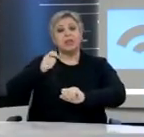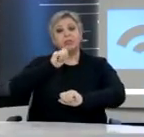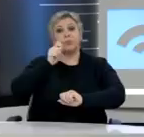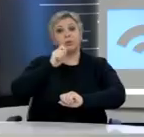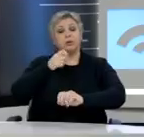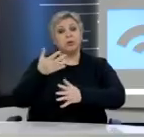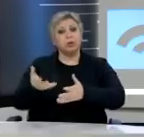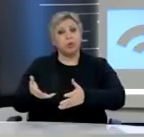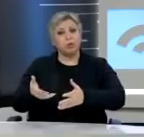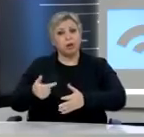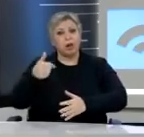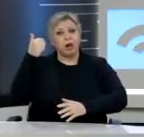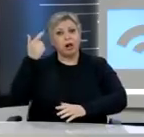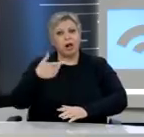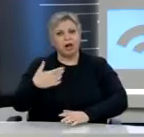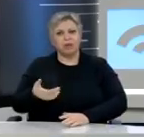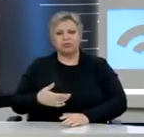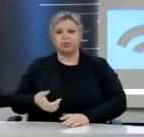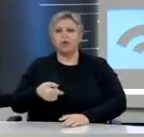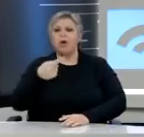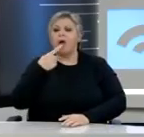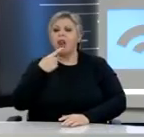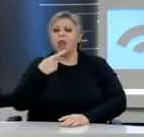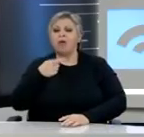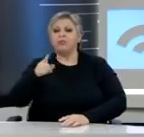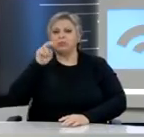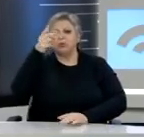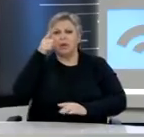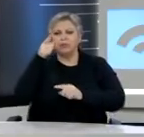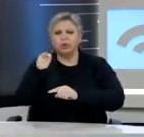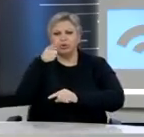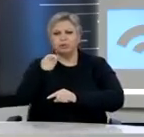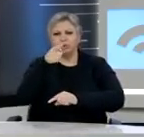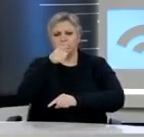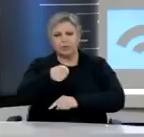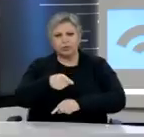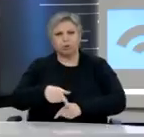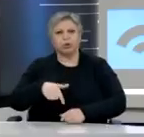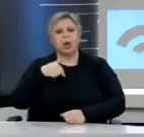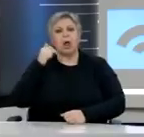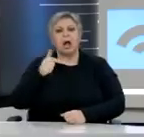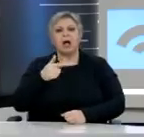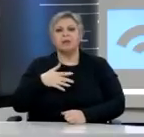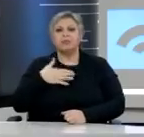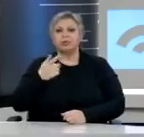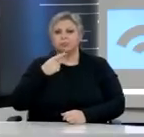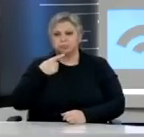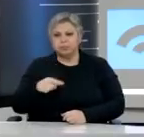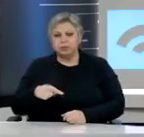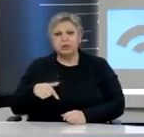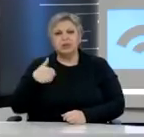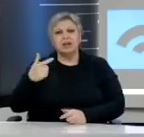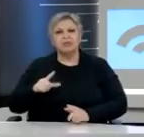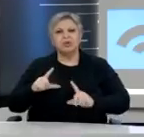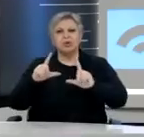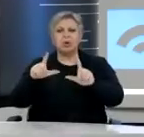στοχοποιεί, υβρίζει και δεν αρθρώνει επιχειρήματα, είναι πράγματι μια εικόνα. Είναι μια... Αλλά